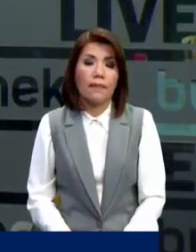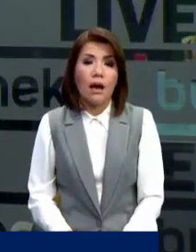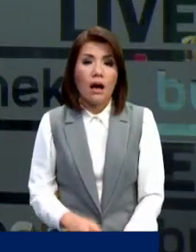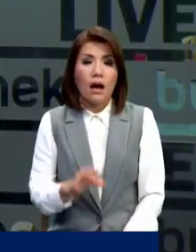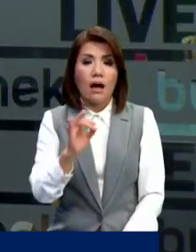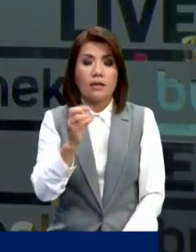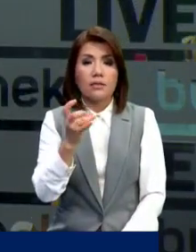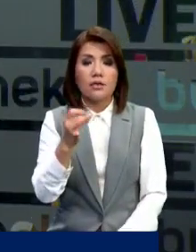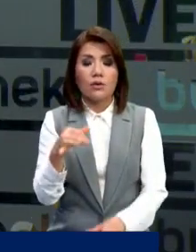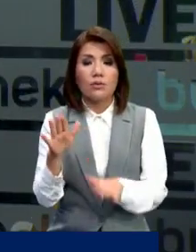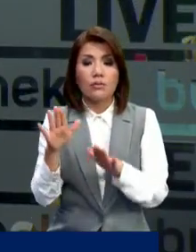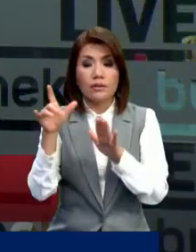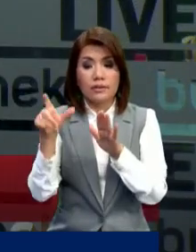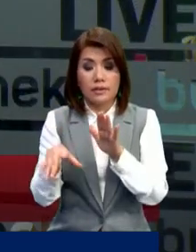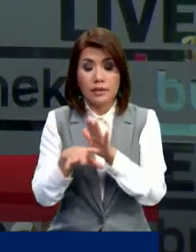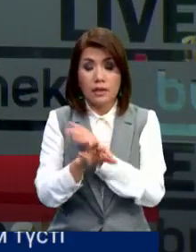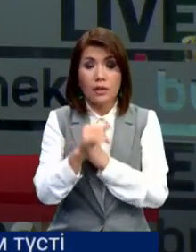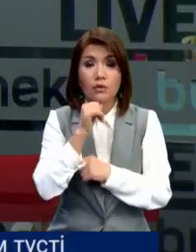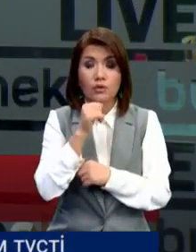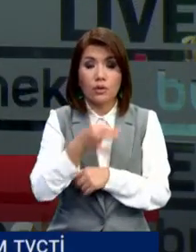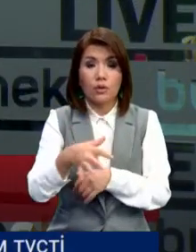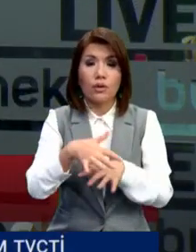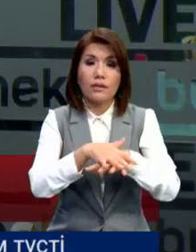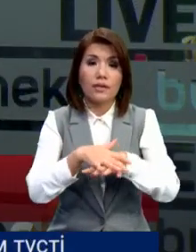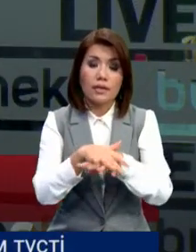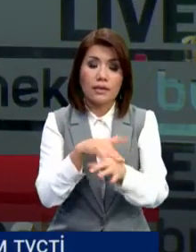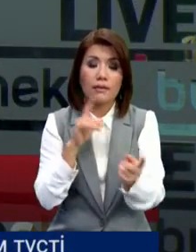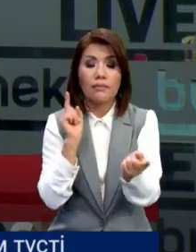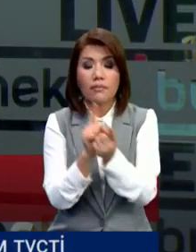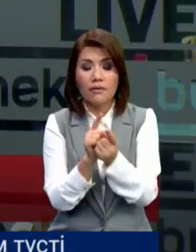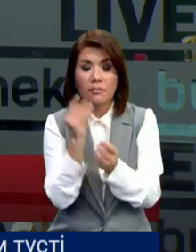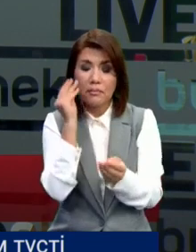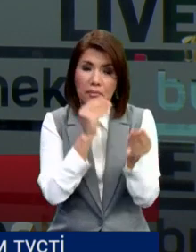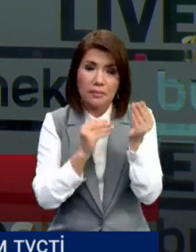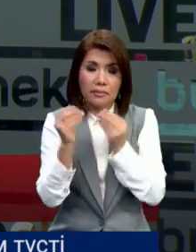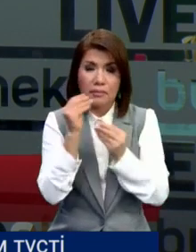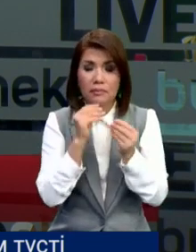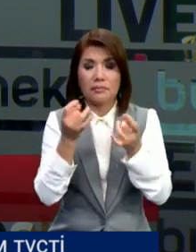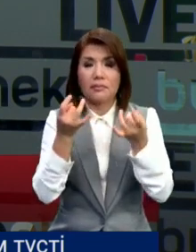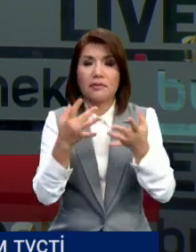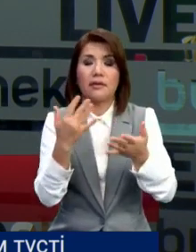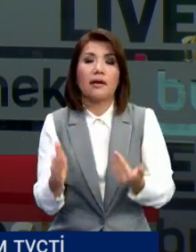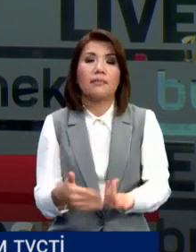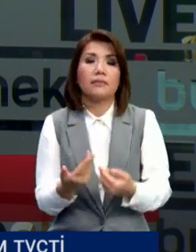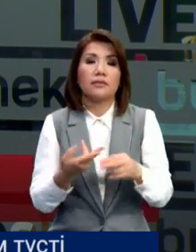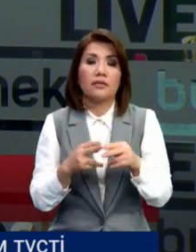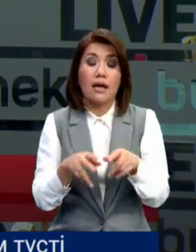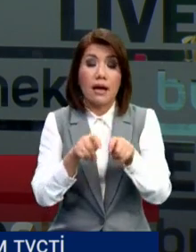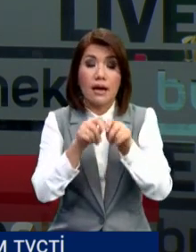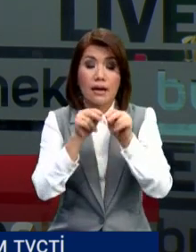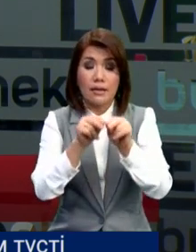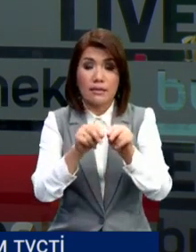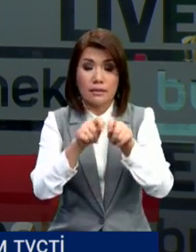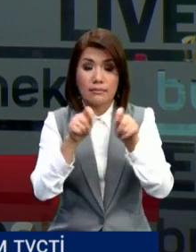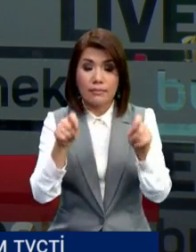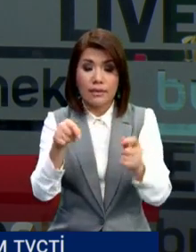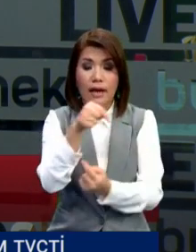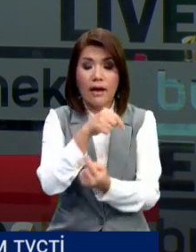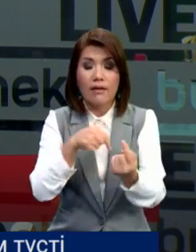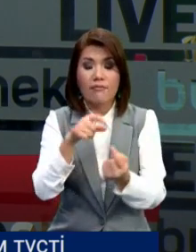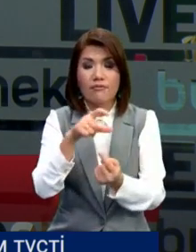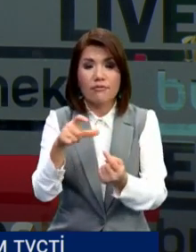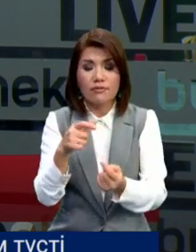Антикор орынбасарының Қостанай облысындағы халықпен жүздесуі көз бояушылық. Ашық кездесуге кіре алмай қалған кәсіпкерлер